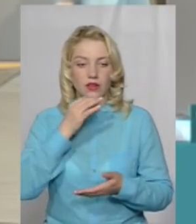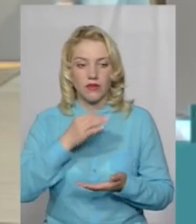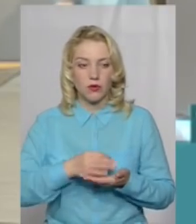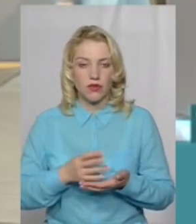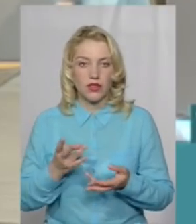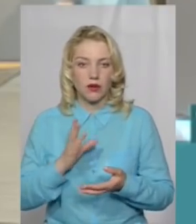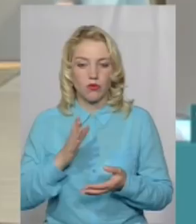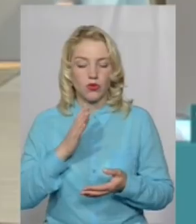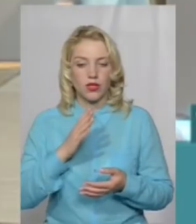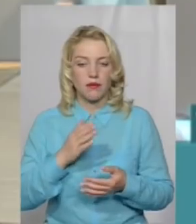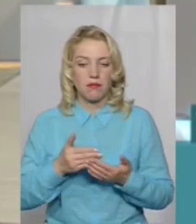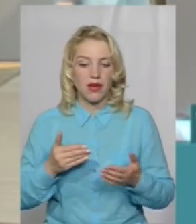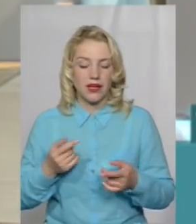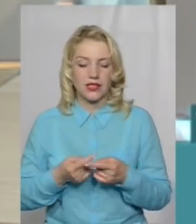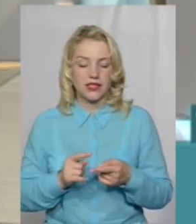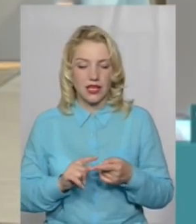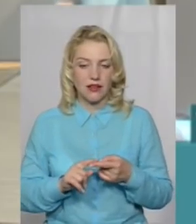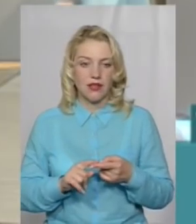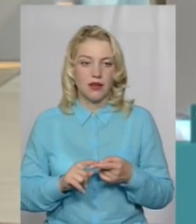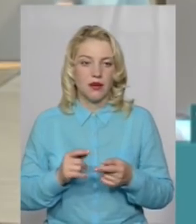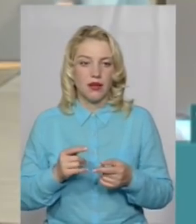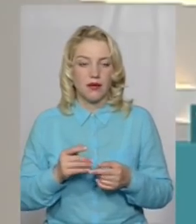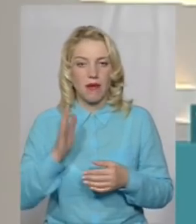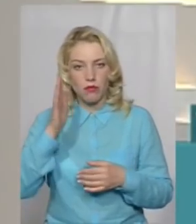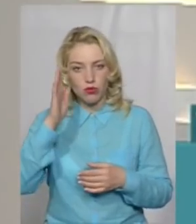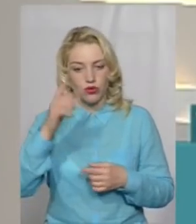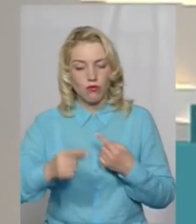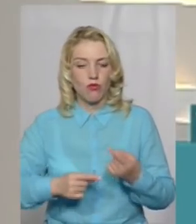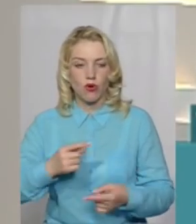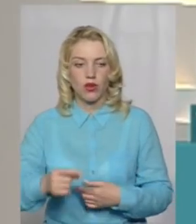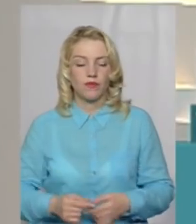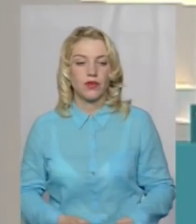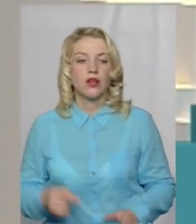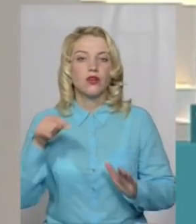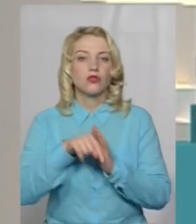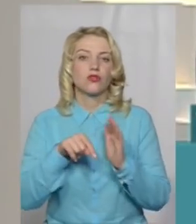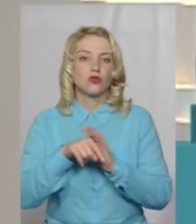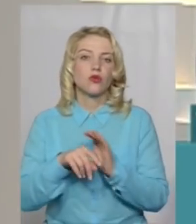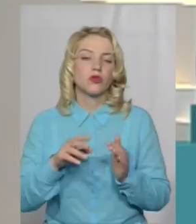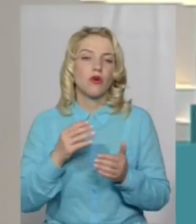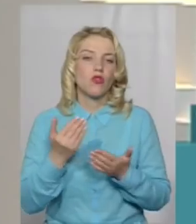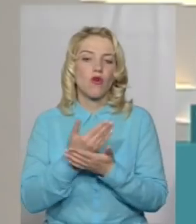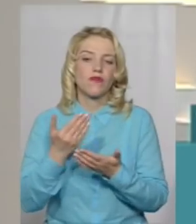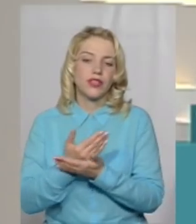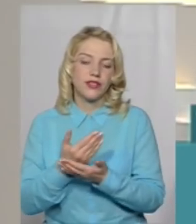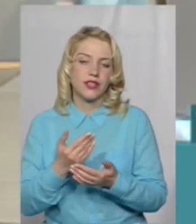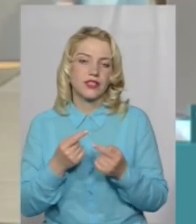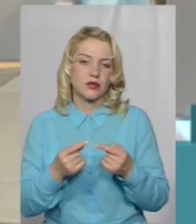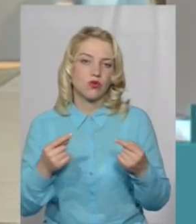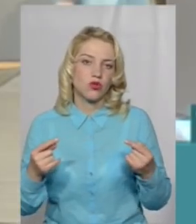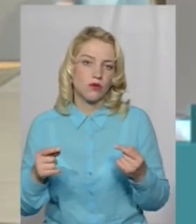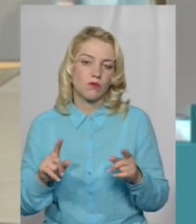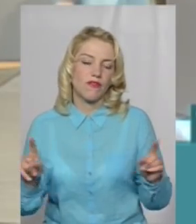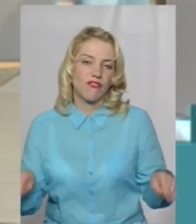відповідати прийдеться за це майбутнім поколінням. Стосовно от новітніх способів відновлення лісу, як ви визначаєте